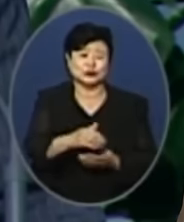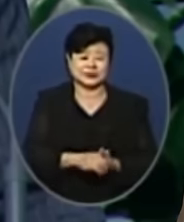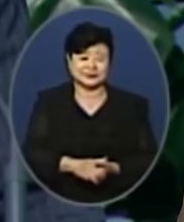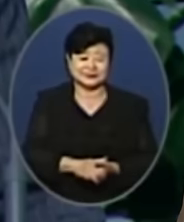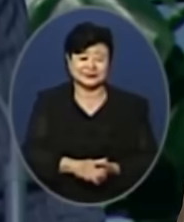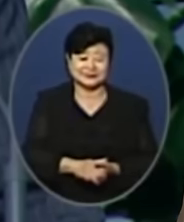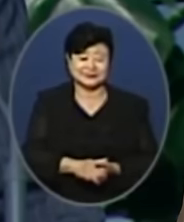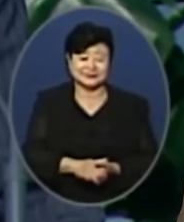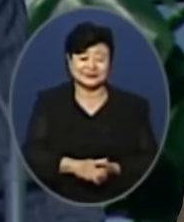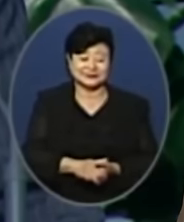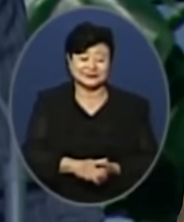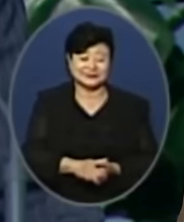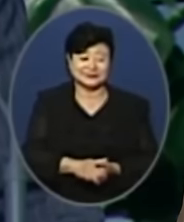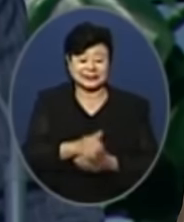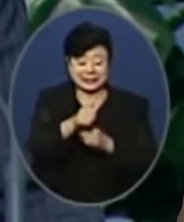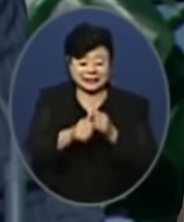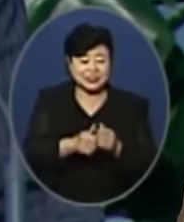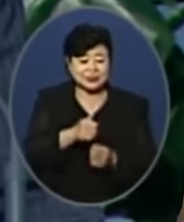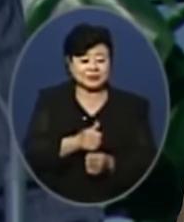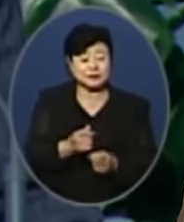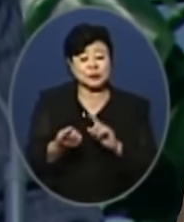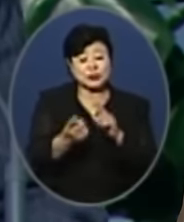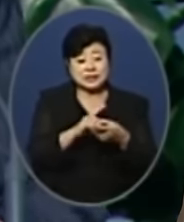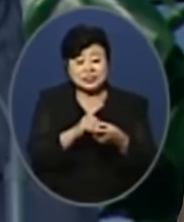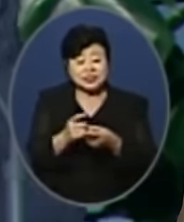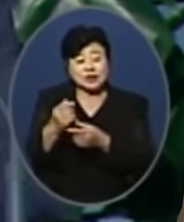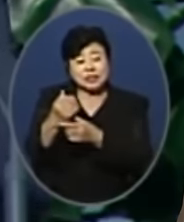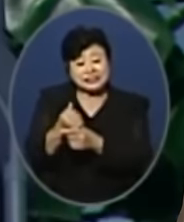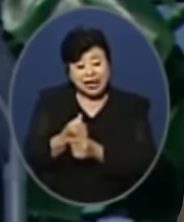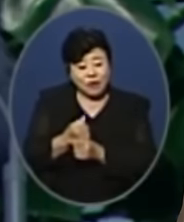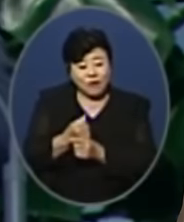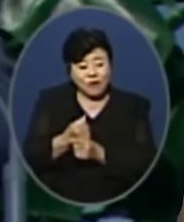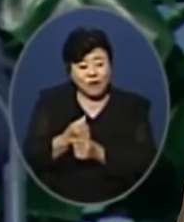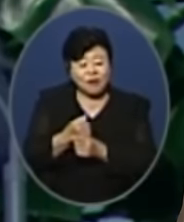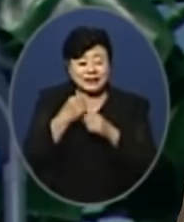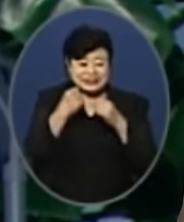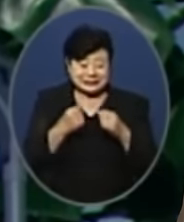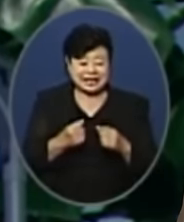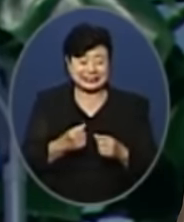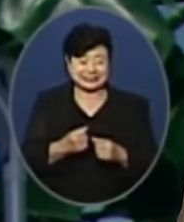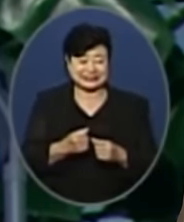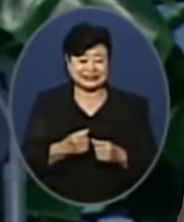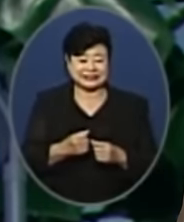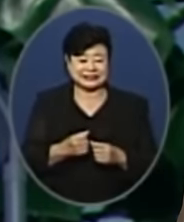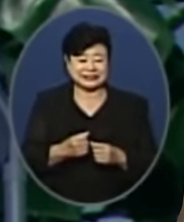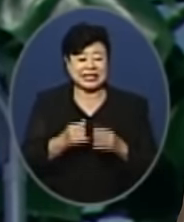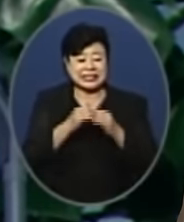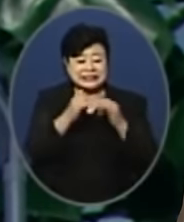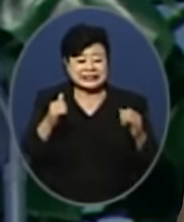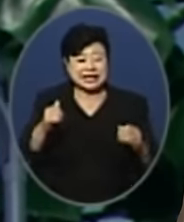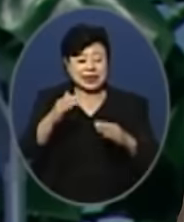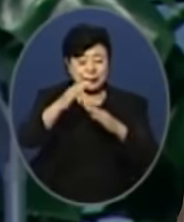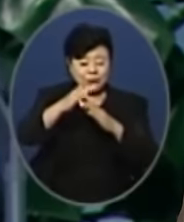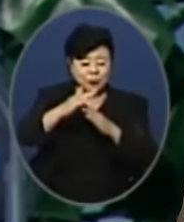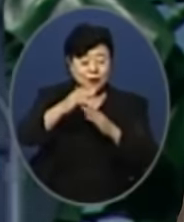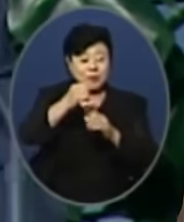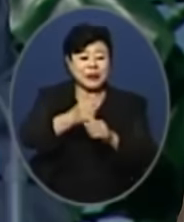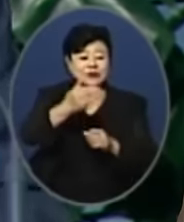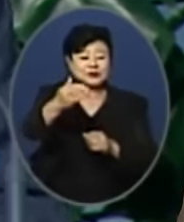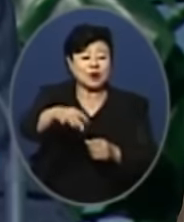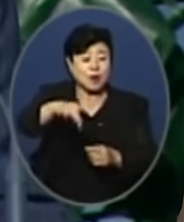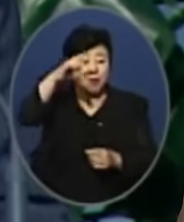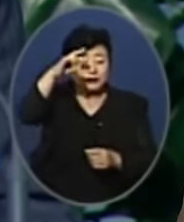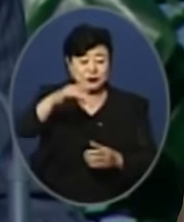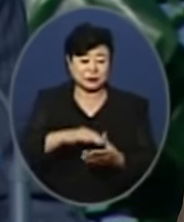것입니다. 하나님은 우리가 서로 의지하고 사는 사람으로 지어놓은 것입니다. 제일